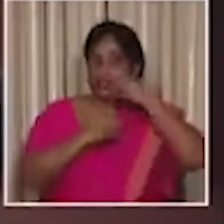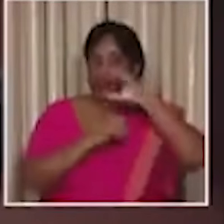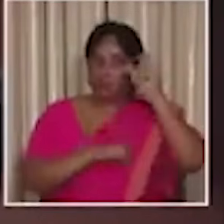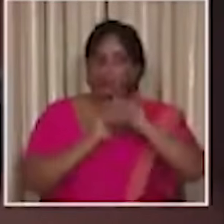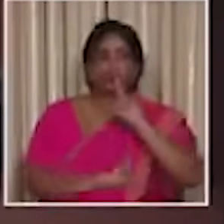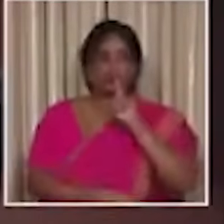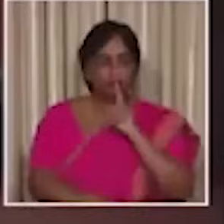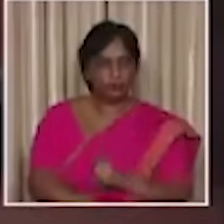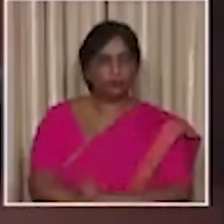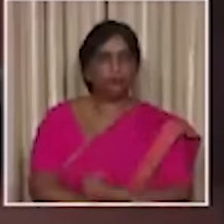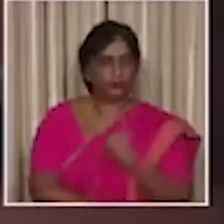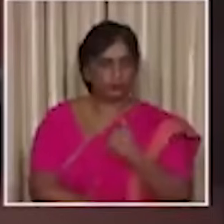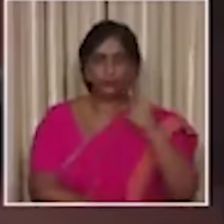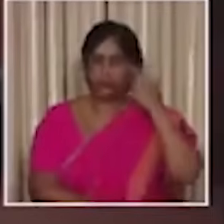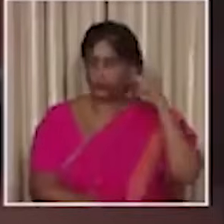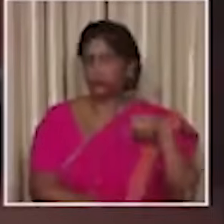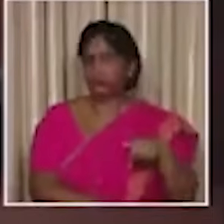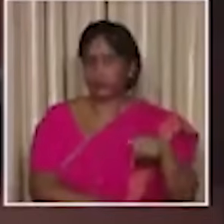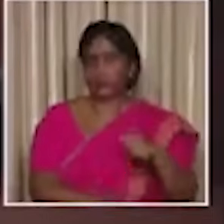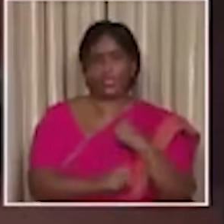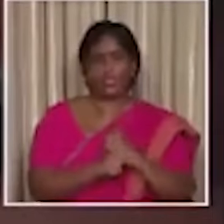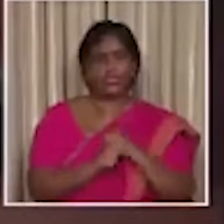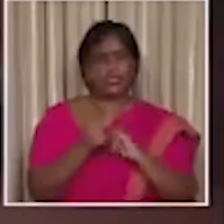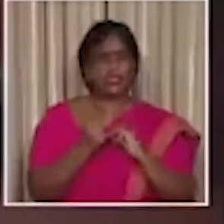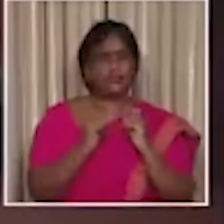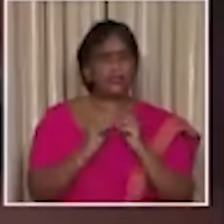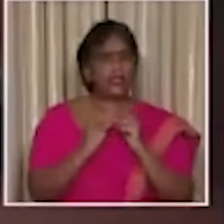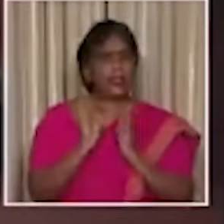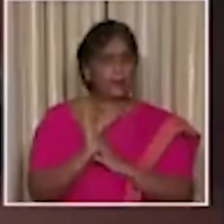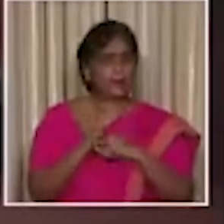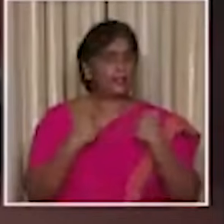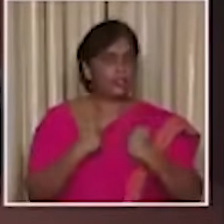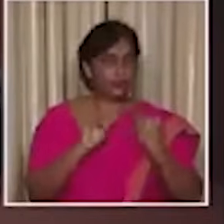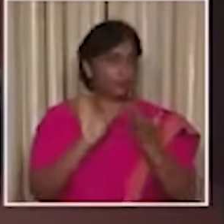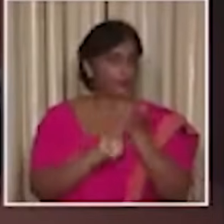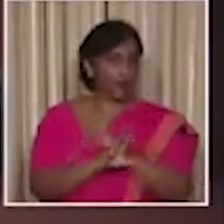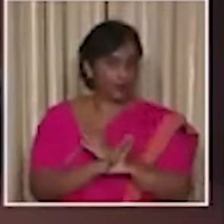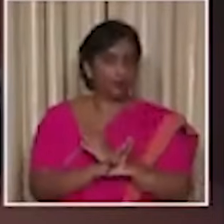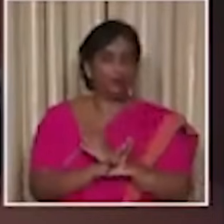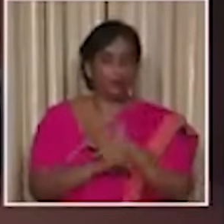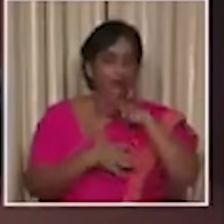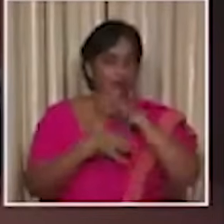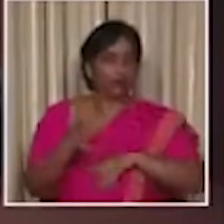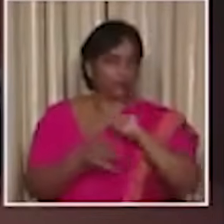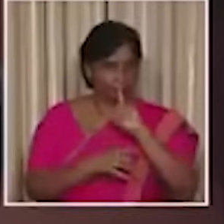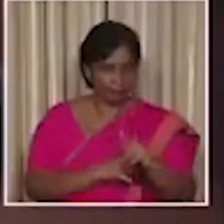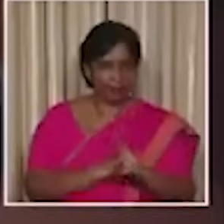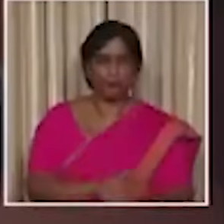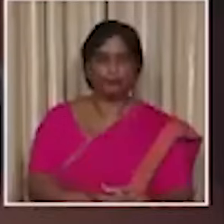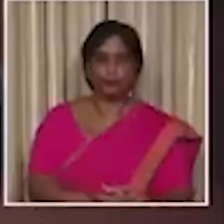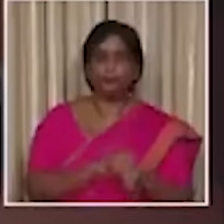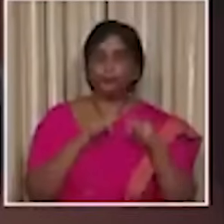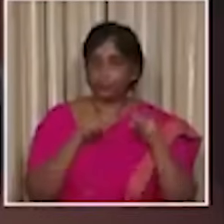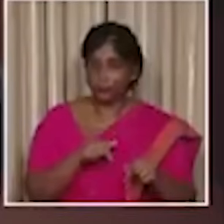දෙනවා. මා හිතනවා දැන්තමත් GSMB එකේ ඉන්න සභාපතිතුමා විසින් කලින් කරලද පත්‍රිකාව මේ ගැන සඳහන් වී තිබෙනවා. එඳ දැන්